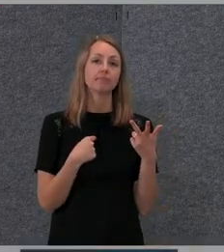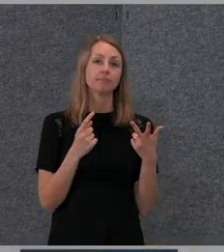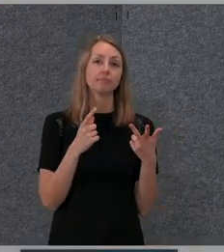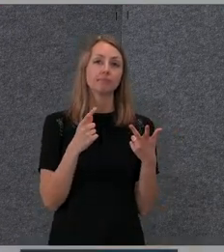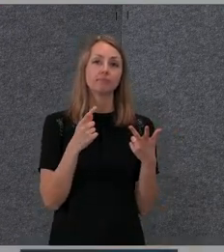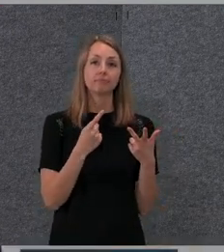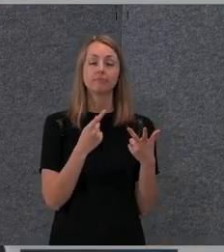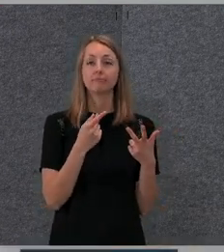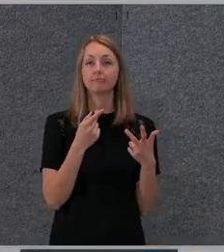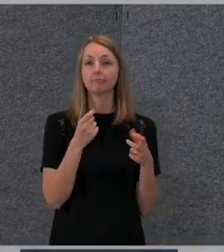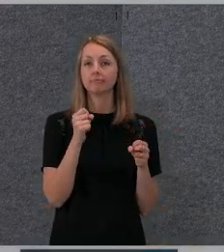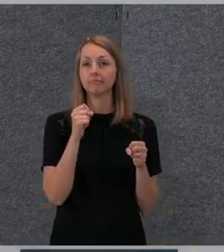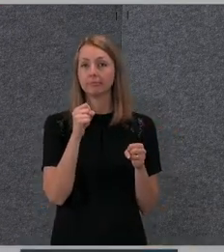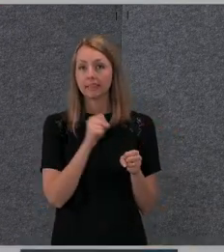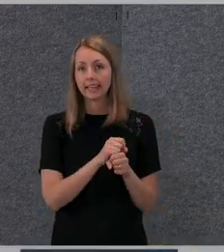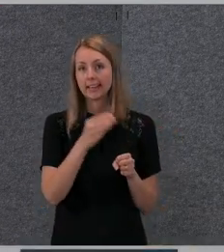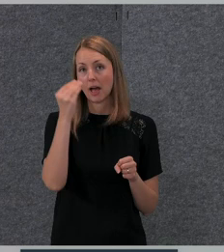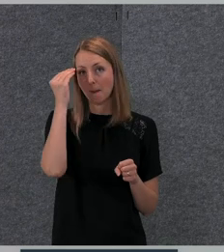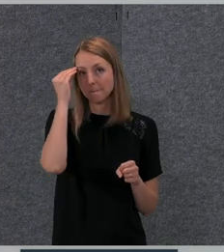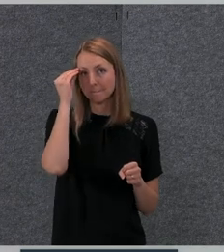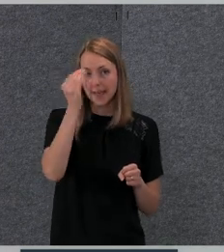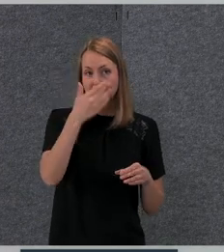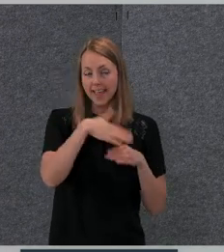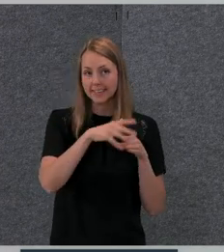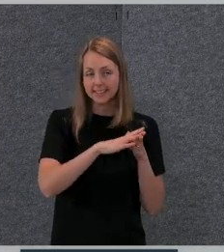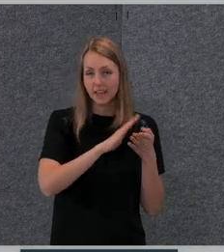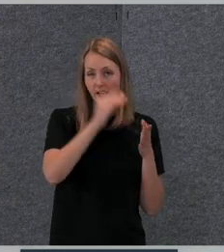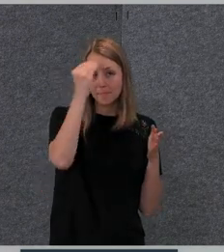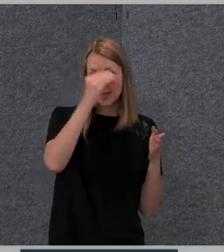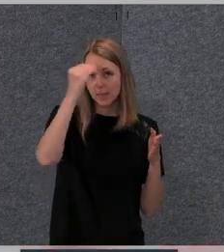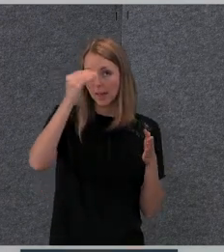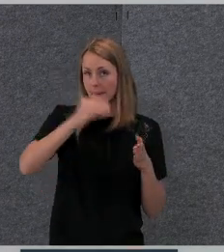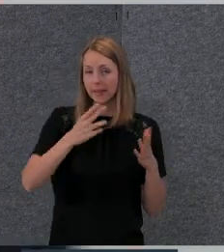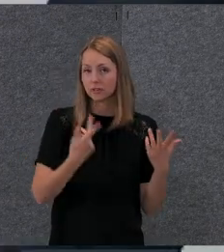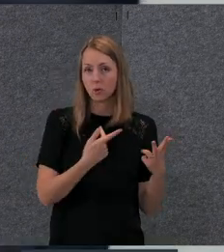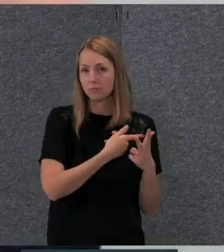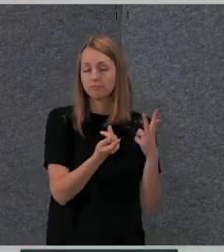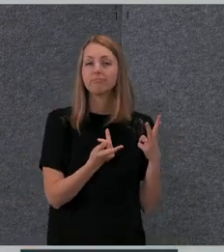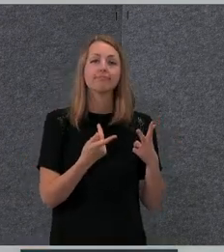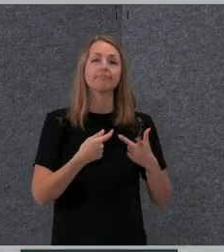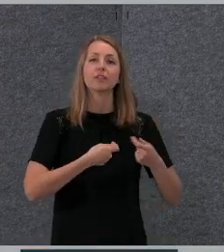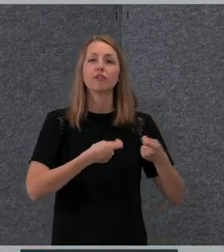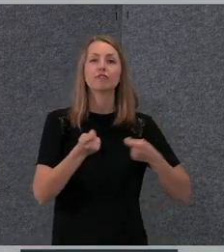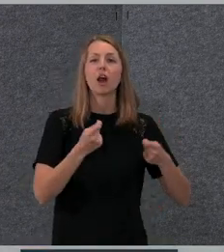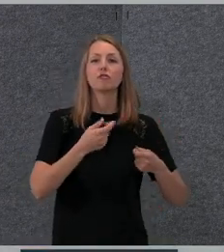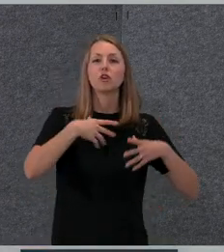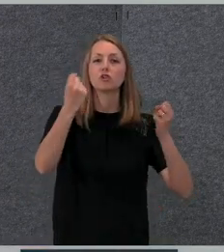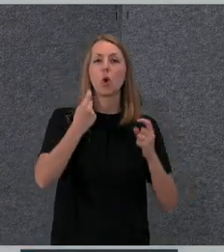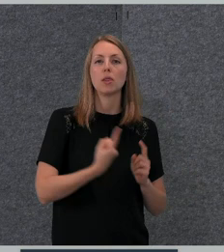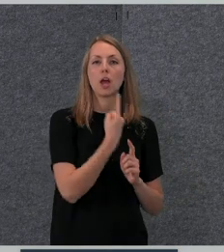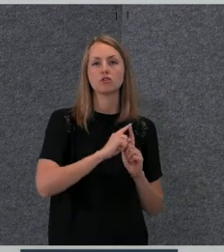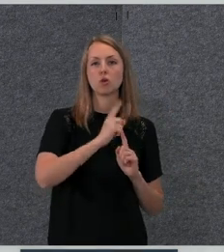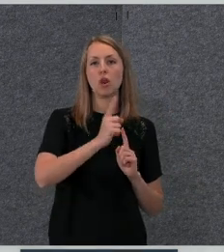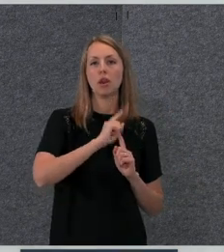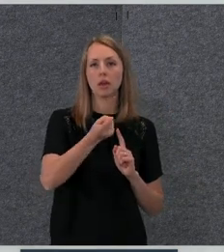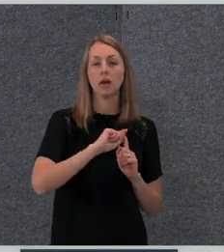15 Meldeadressen, wenn ich eine solche gebraucht hätte. Das ist einfach... Frankfurt, Köln ist eine Stunde. Ich brauche länger nach